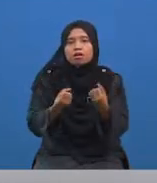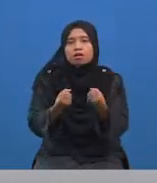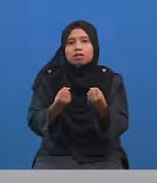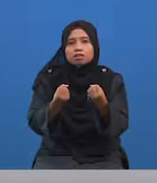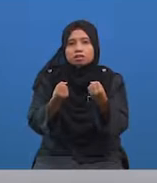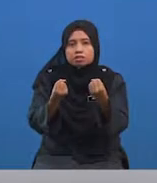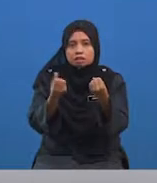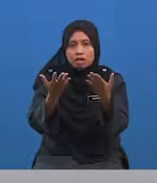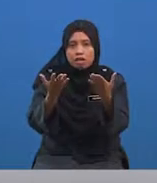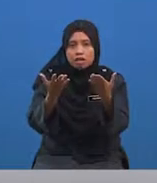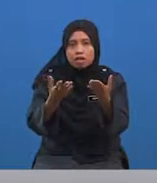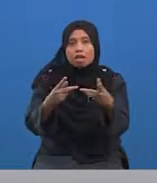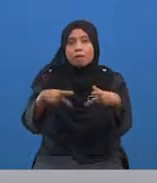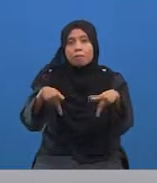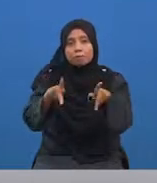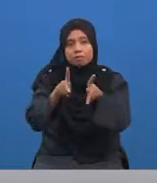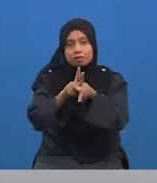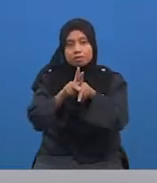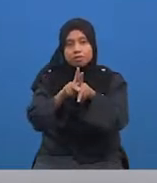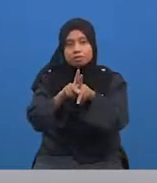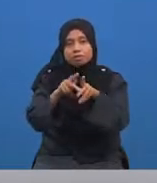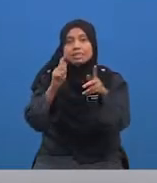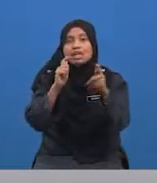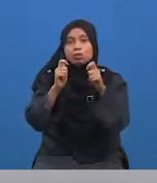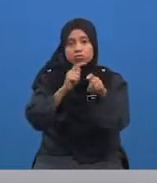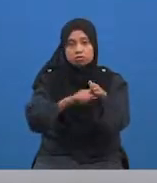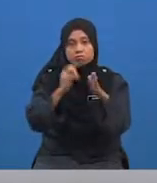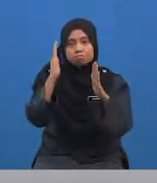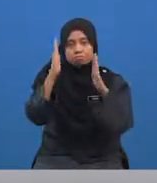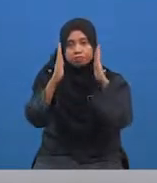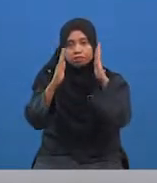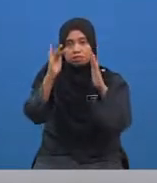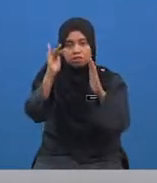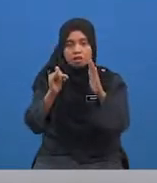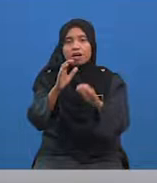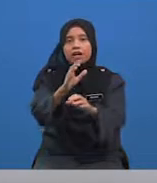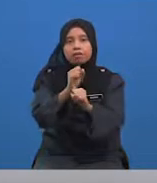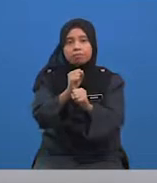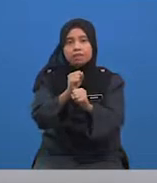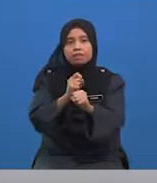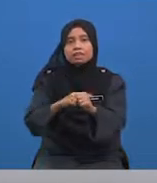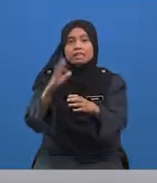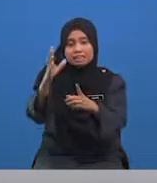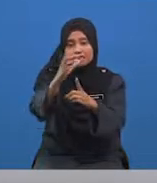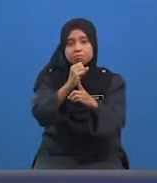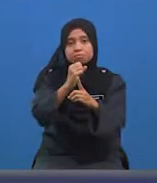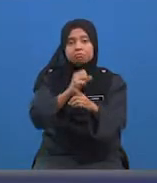beberapa kepentingan telekomunikasi di Malaysia yang dapat